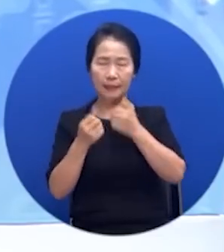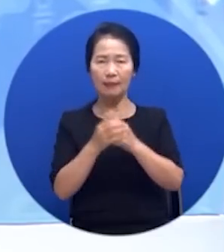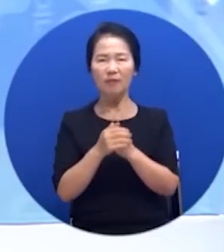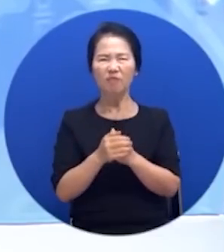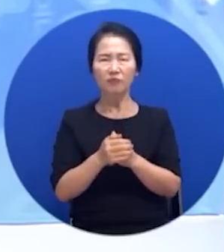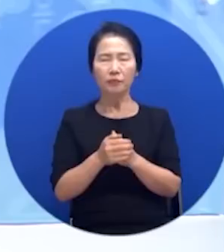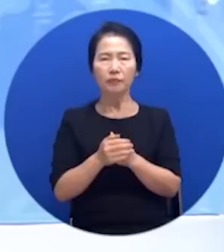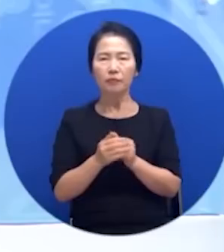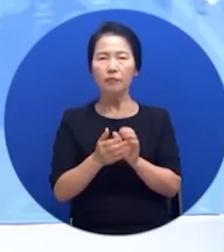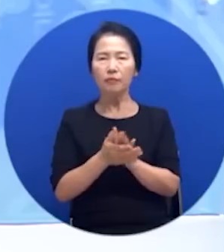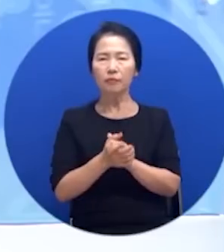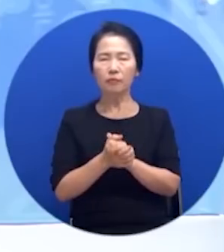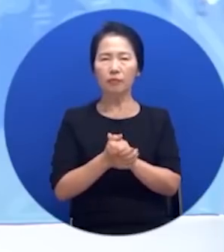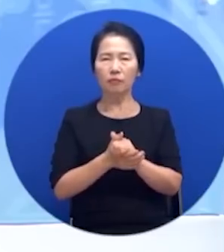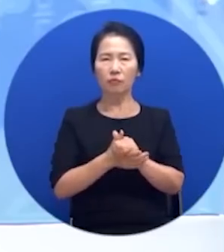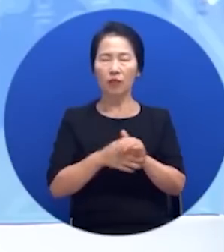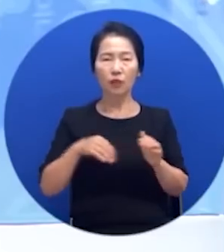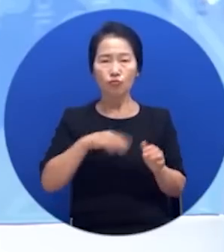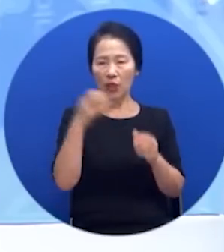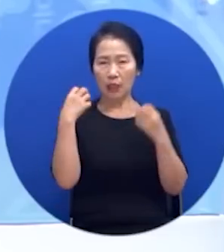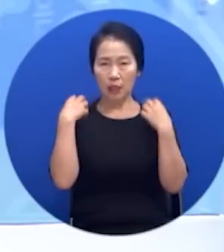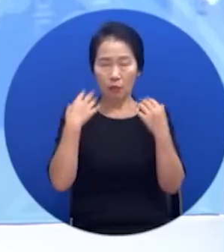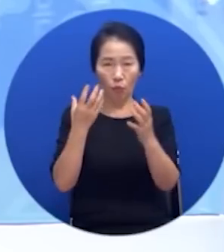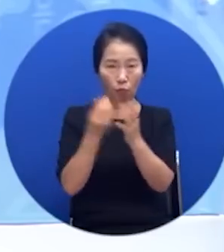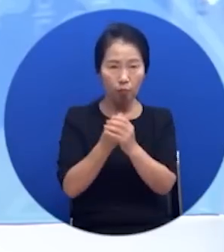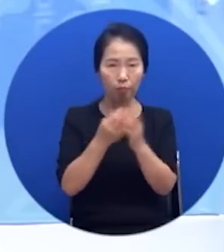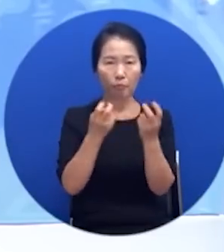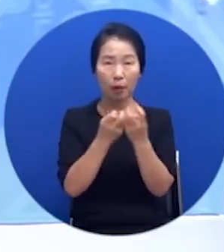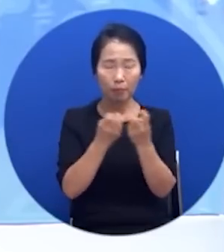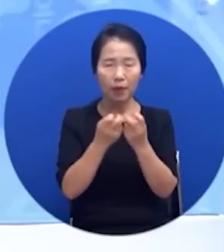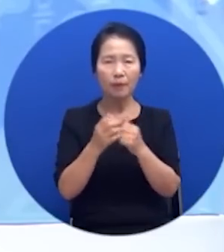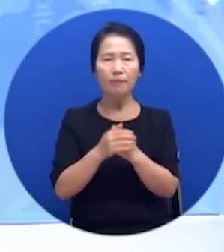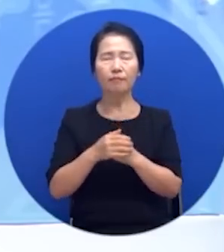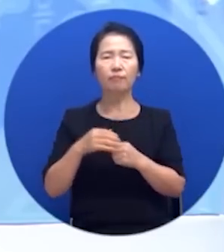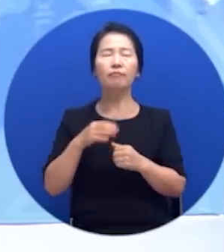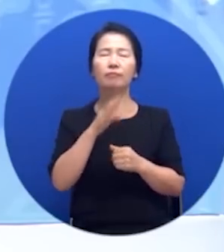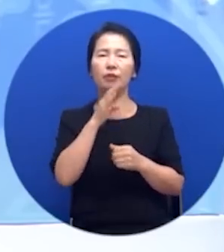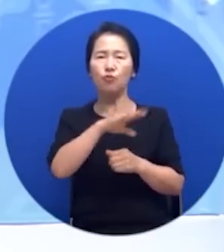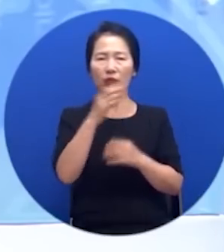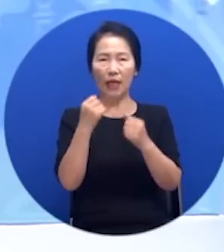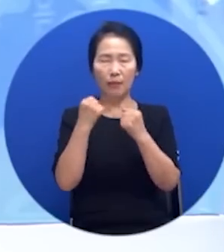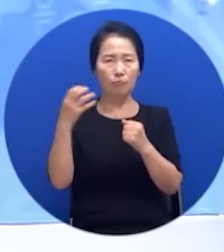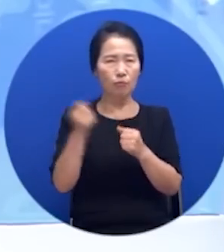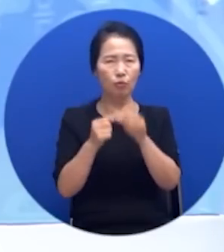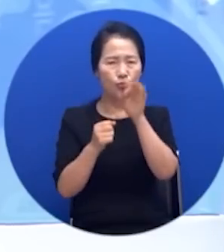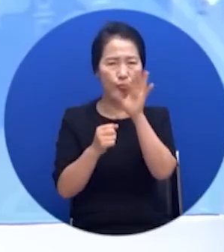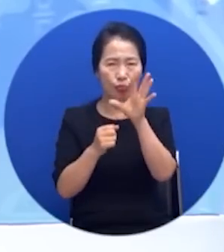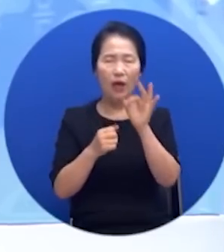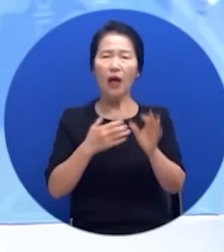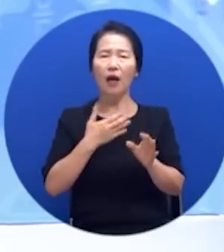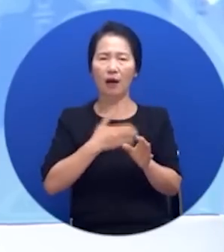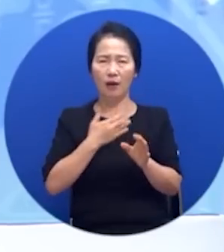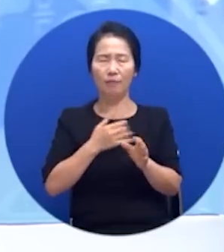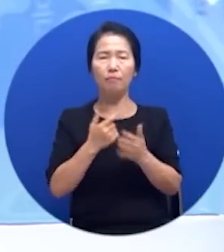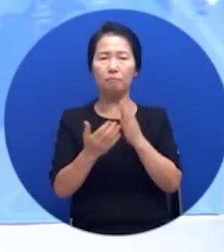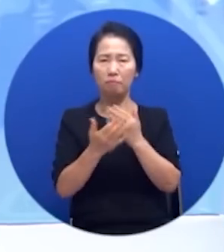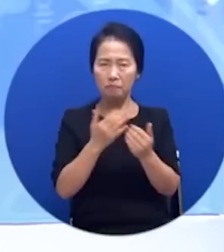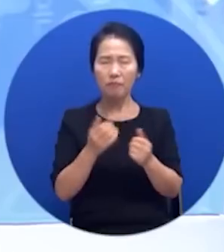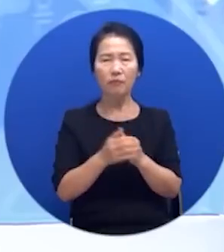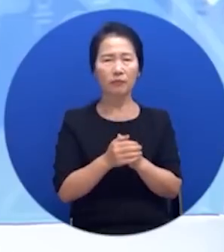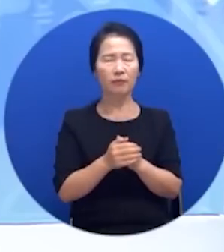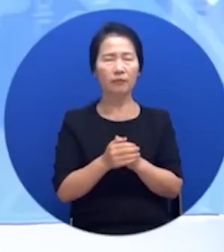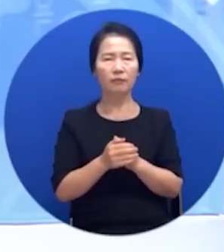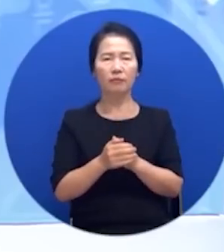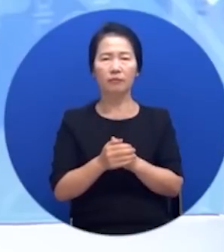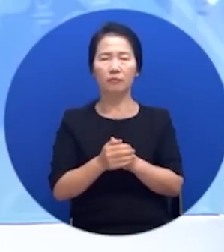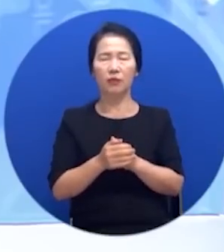코로나 팬데믹의 해결은 우리 힘으로 되는 것이 아님을 알고 믿음의 선배들의 순교적